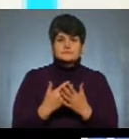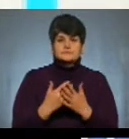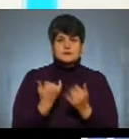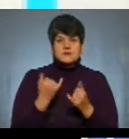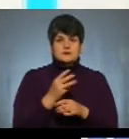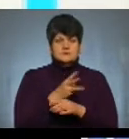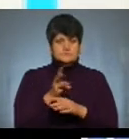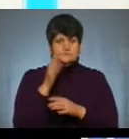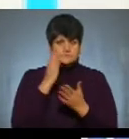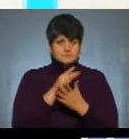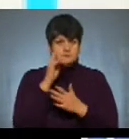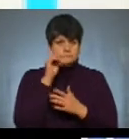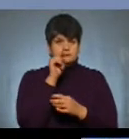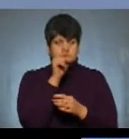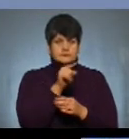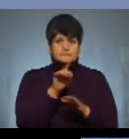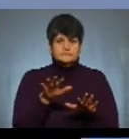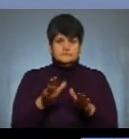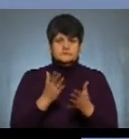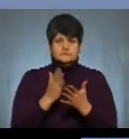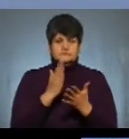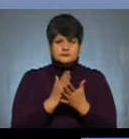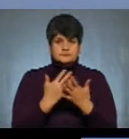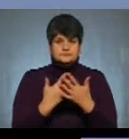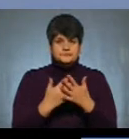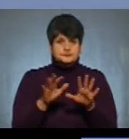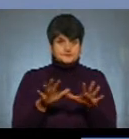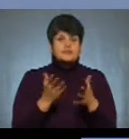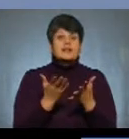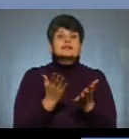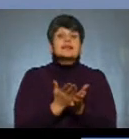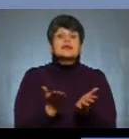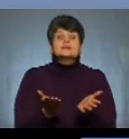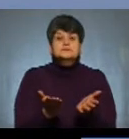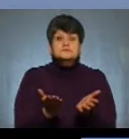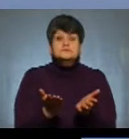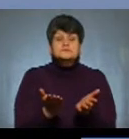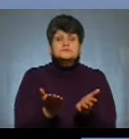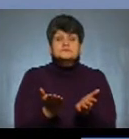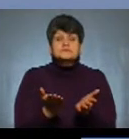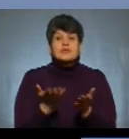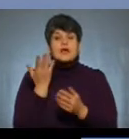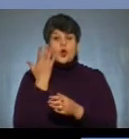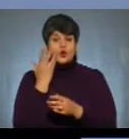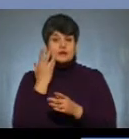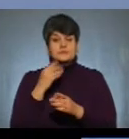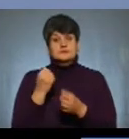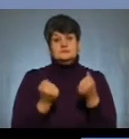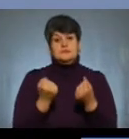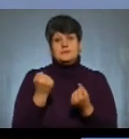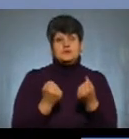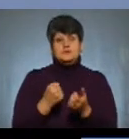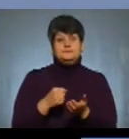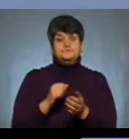зараз стоїть трукам, всі це знають, і де він стоїть, наприклад, ну, на ділянці дороги, який, і коли